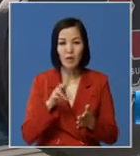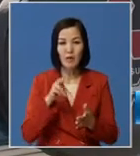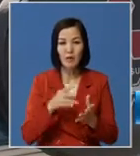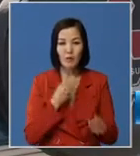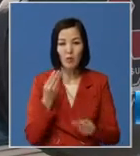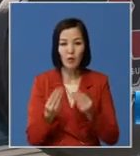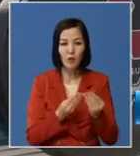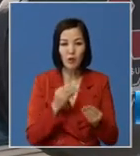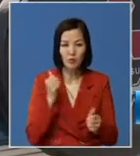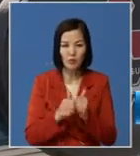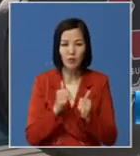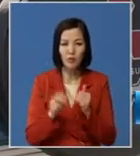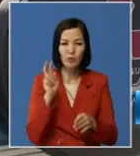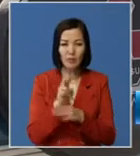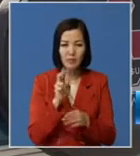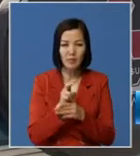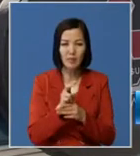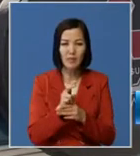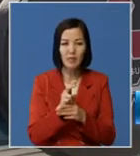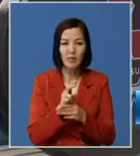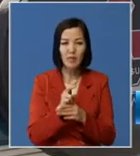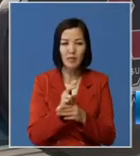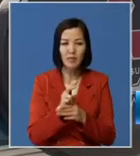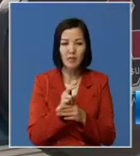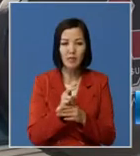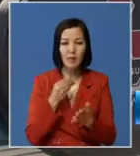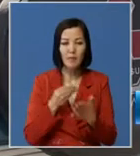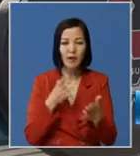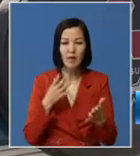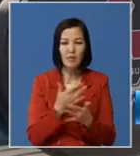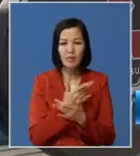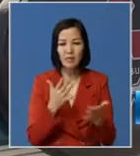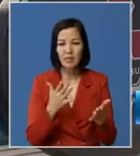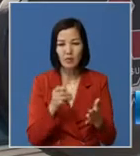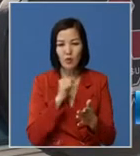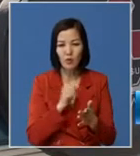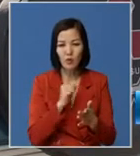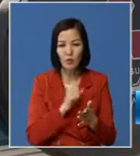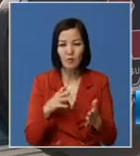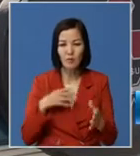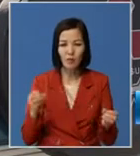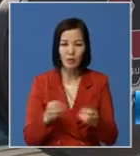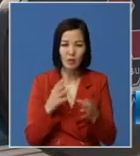ойынан шыға алмай қалды. Ойын жетегінде үйден бағалы заттар ұрлап тасып, арты жанжалға ұласты.